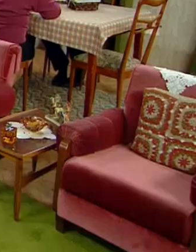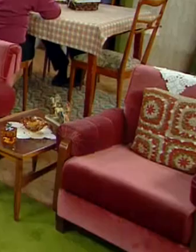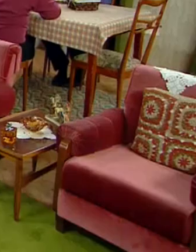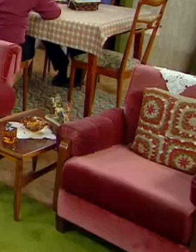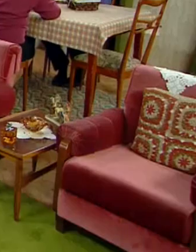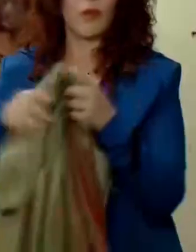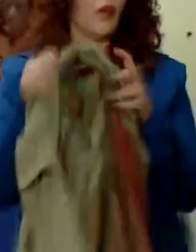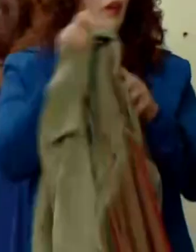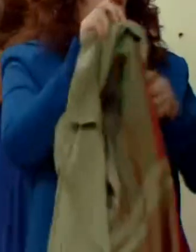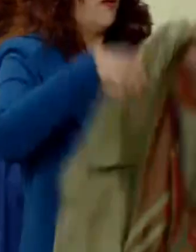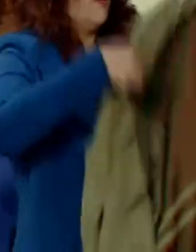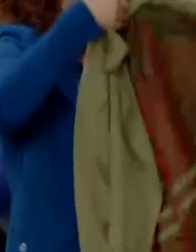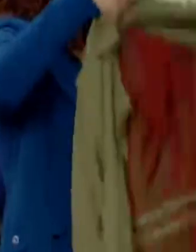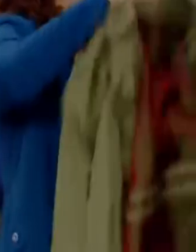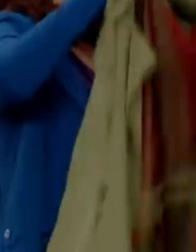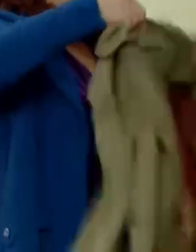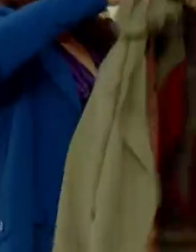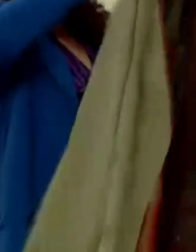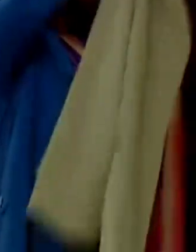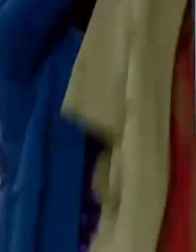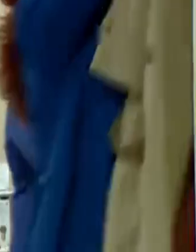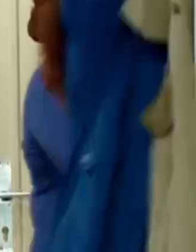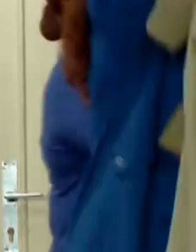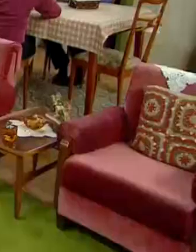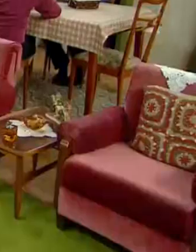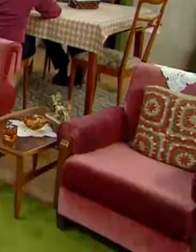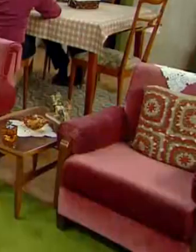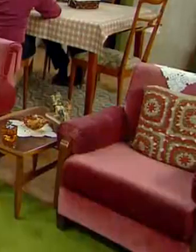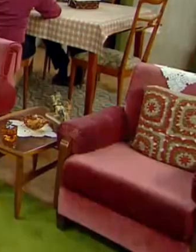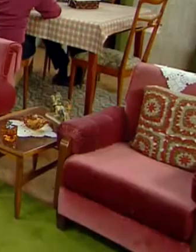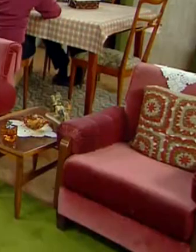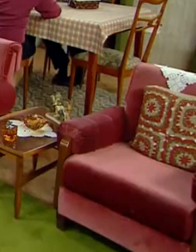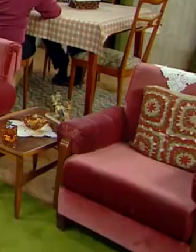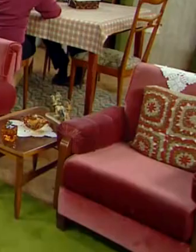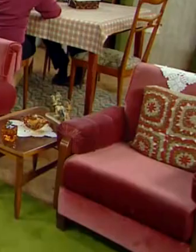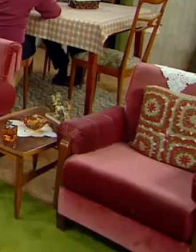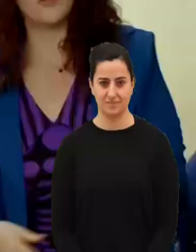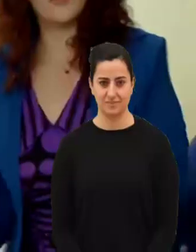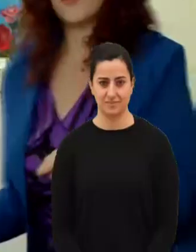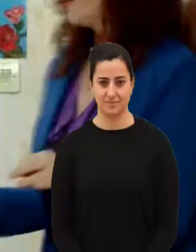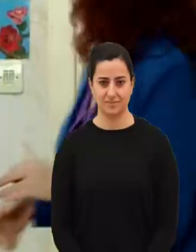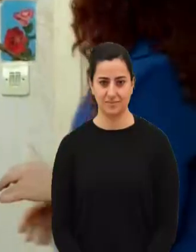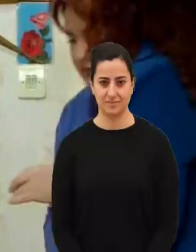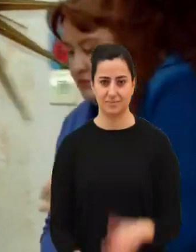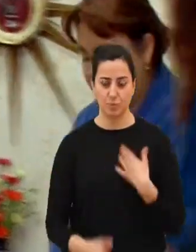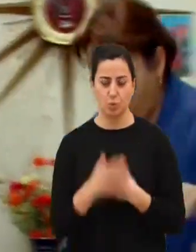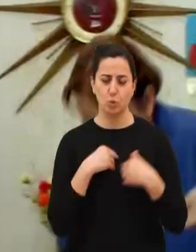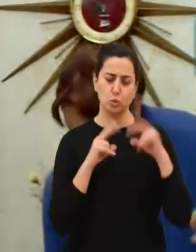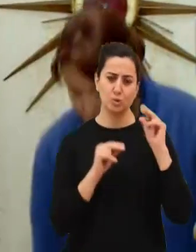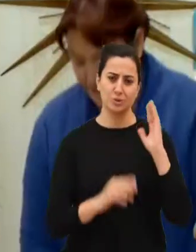Nazlı Fehmi'nin pardösüsünü alıp portmantoya astı. Ben uyuyacağım